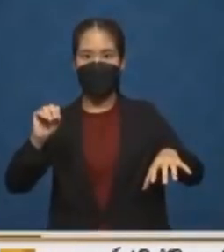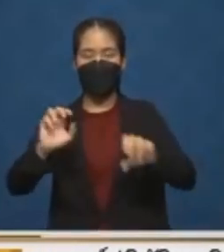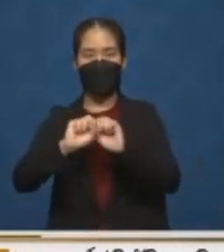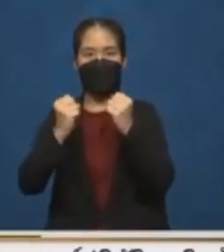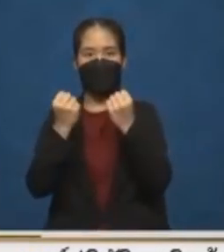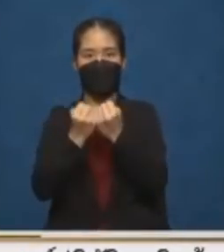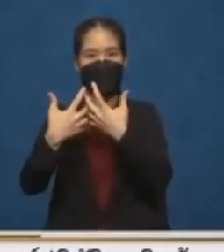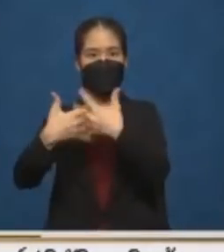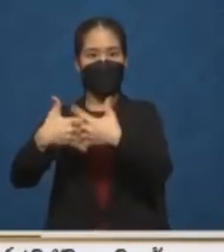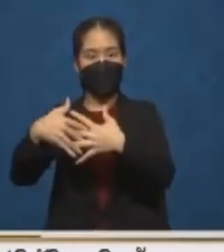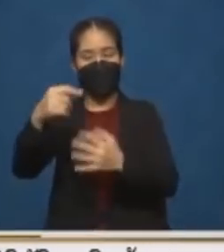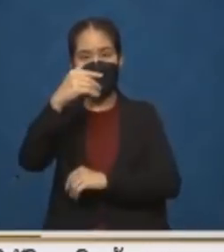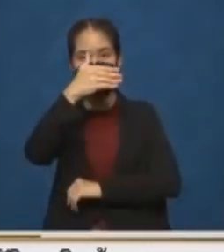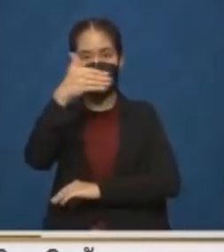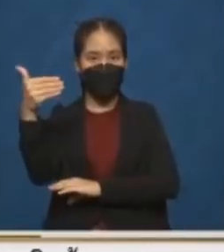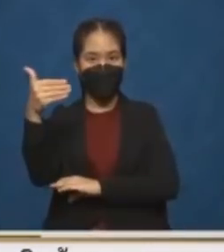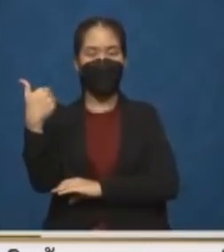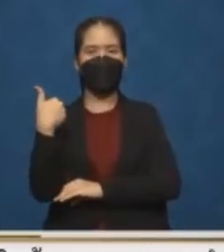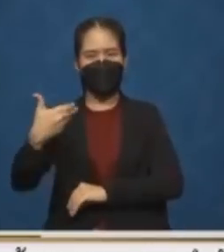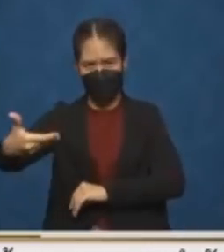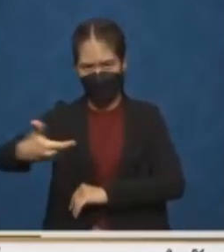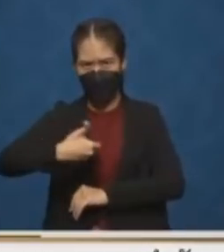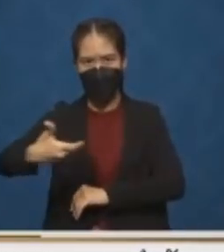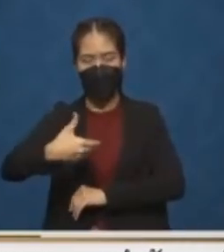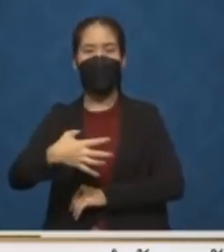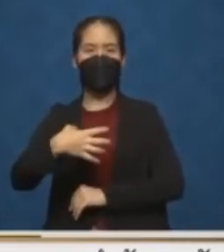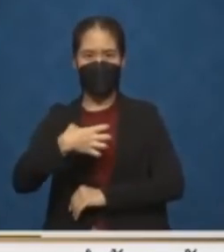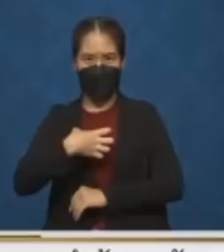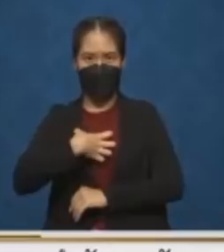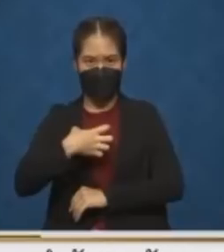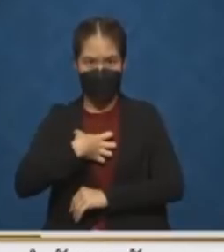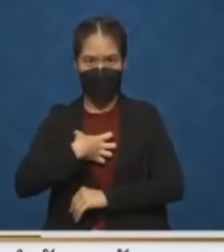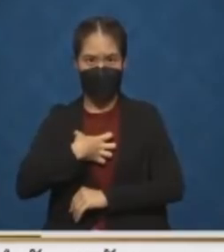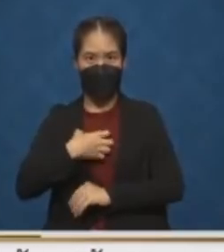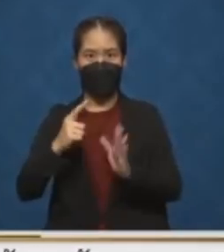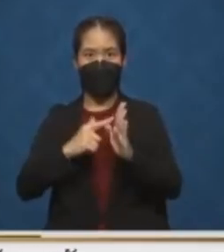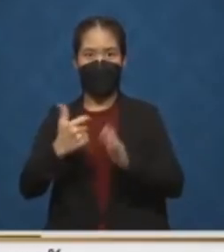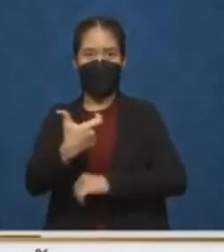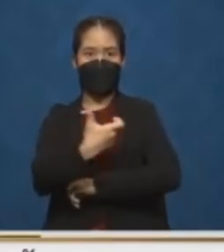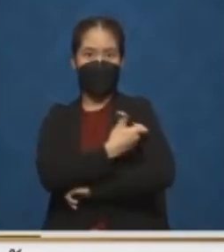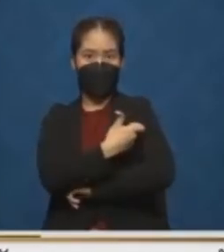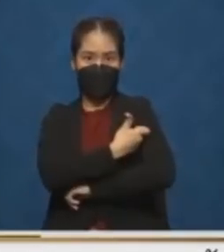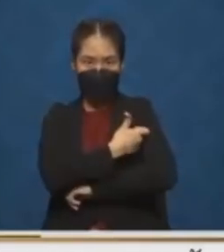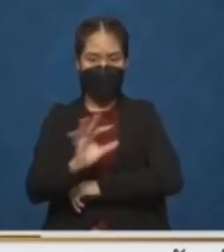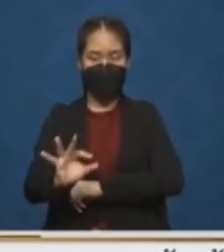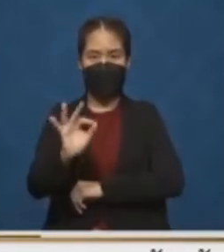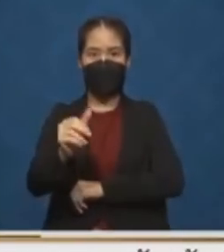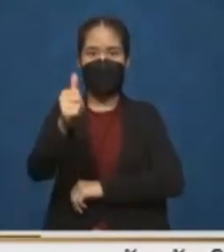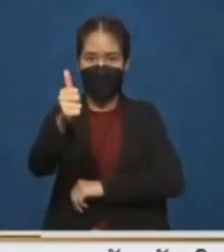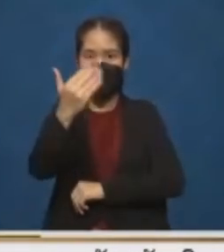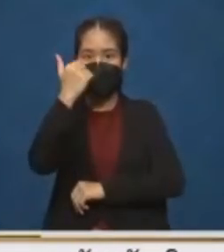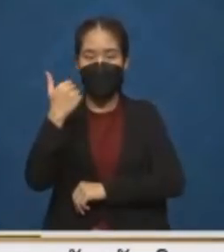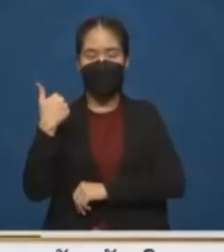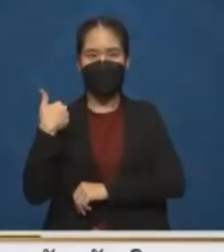ระเทศไย ได้เลือกรองรัฐบาลเพื่อขอให้นำเข้าวัคซีนทางเลือก ที่มีประสิทธภาพสูงกว่า